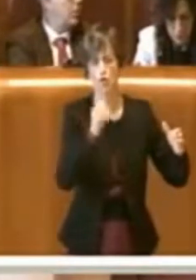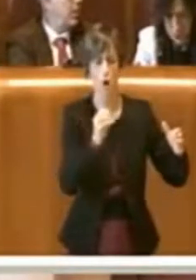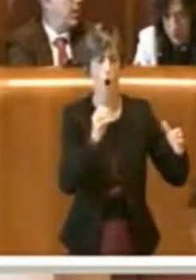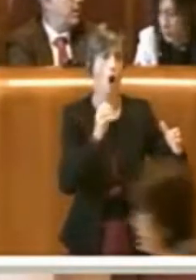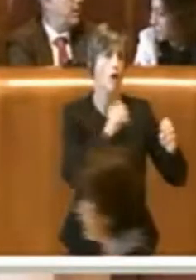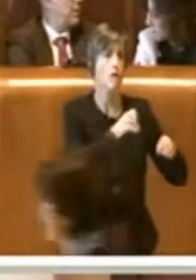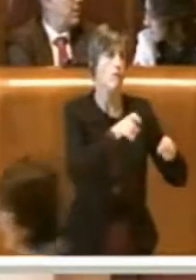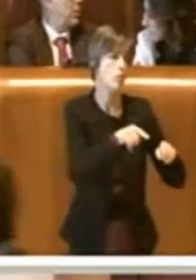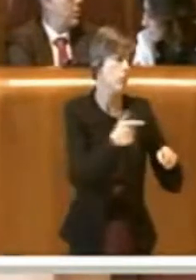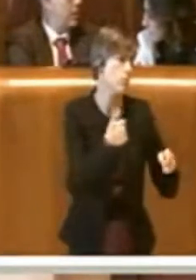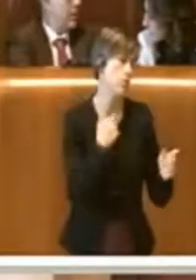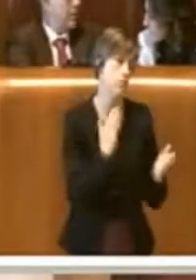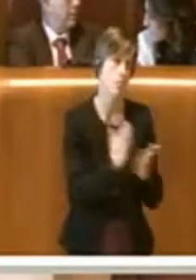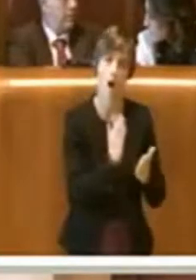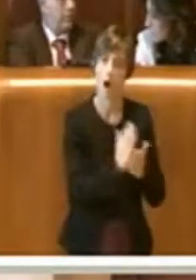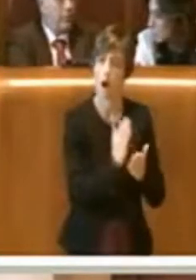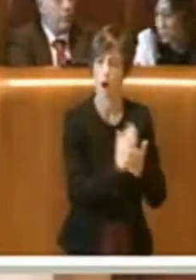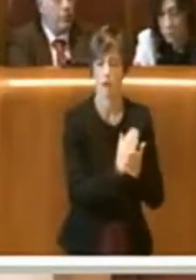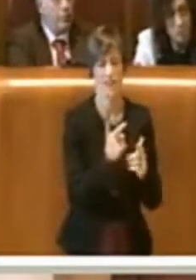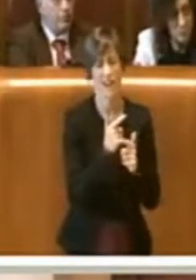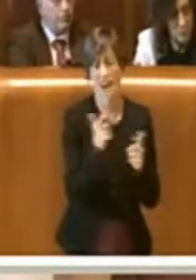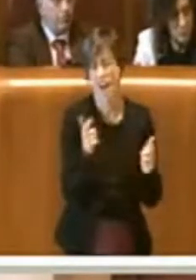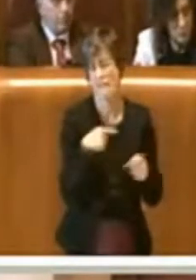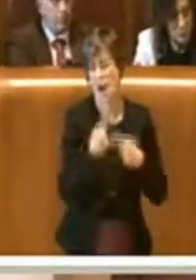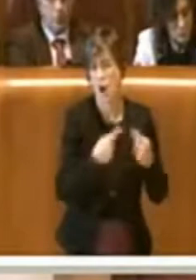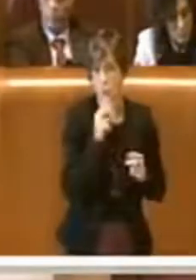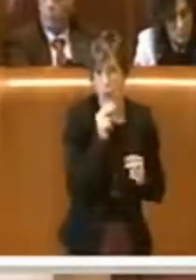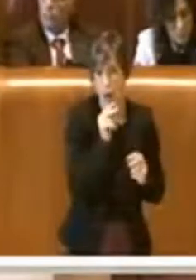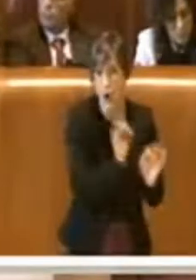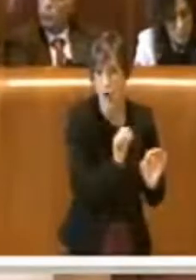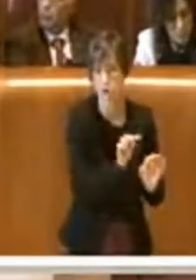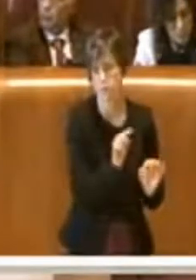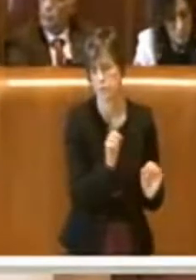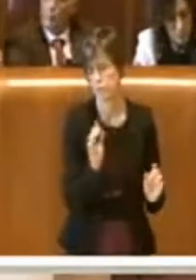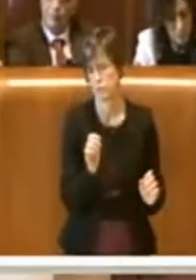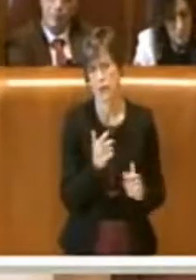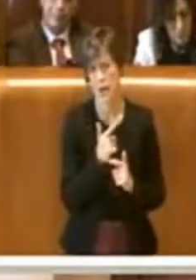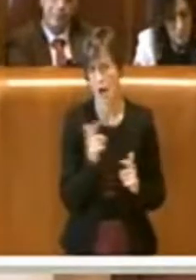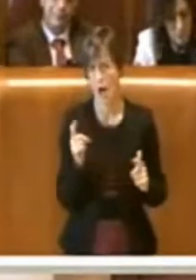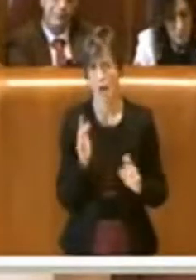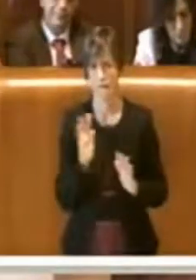La seconda cosa, e mi rivolgo chiaramente